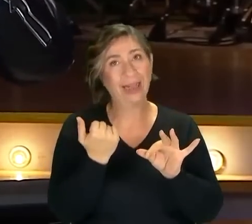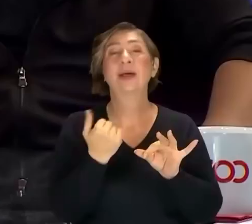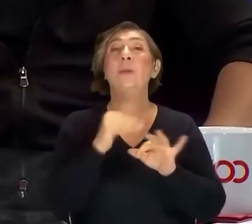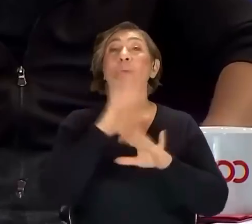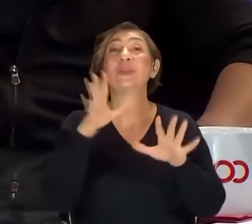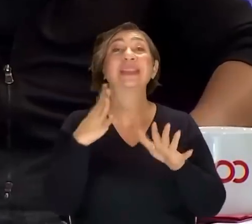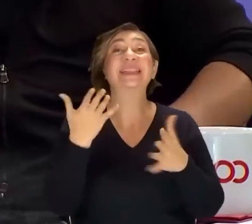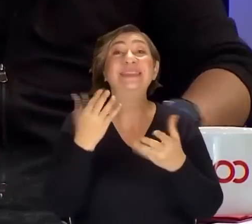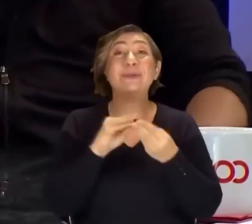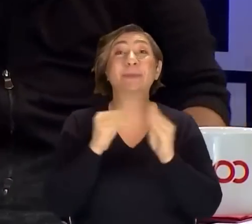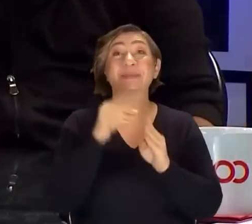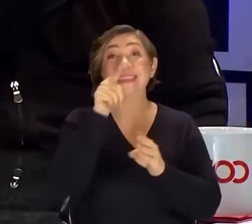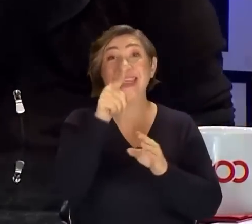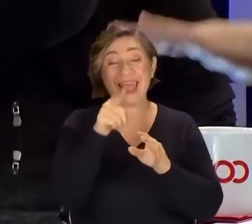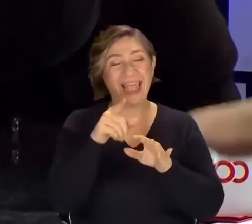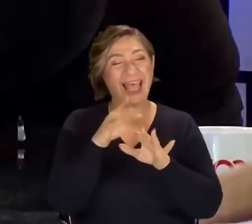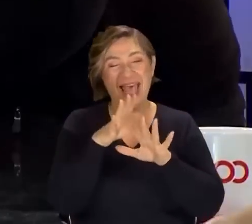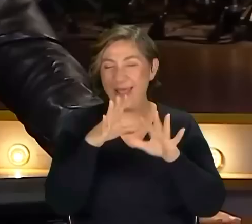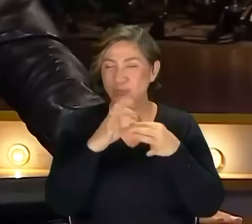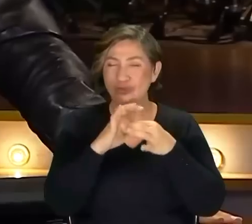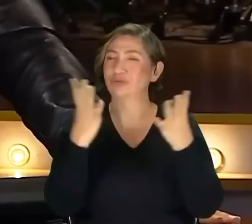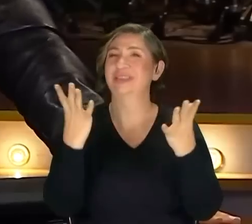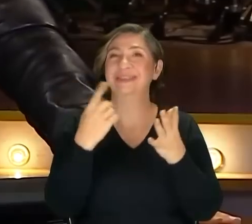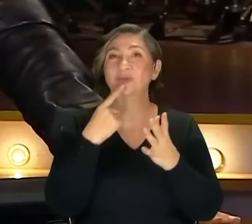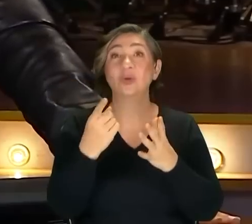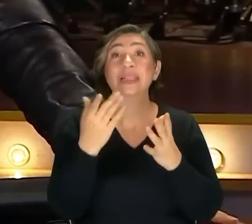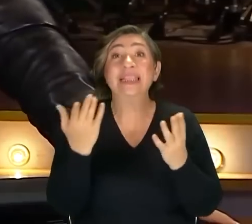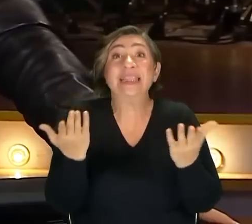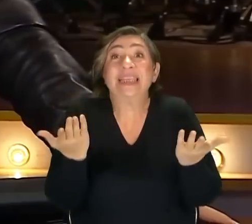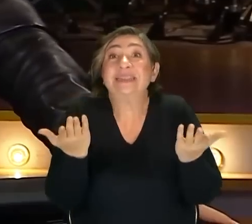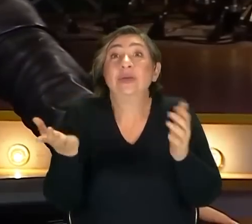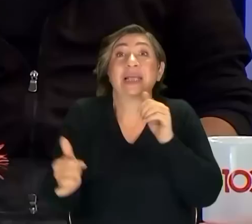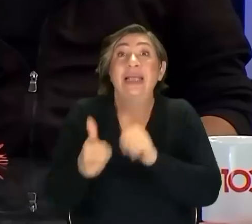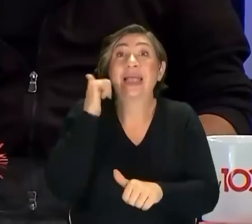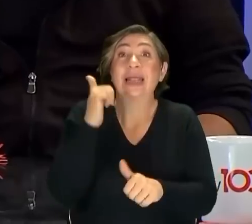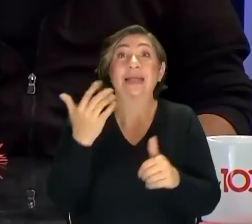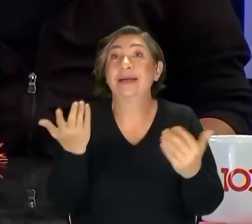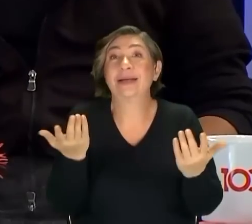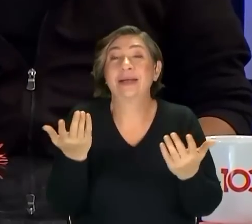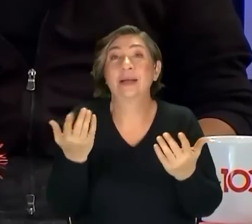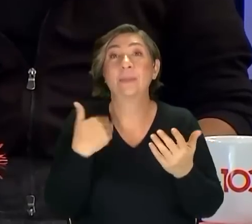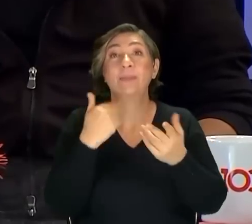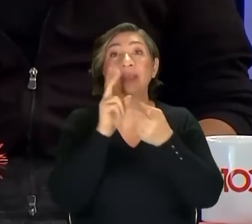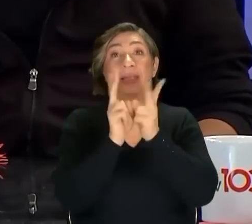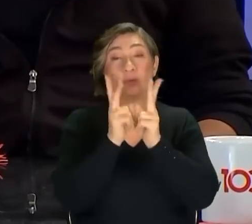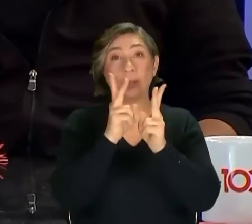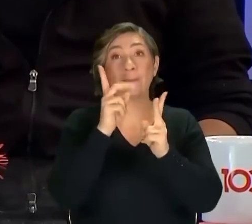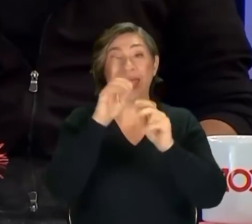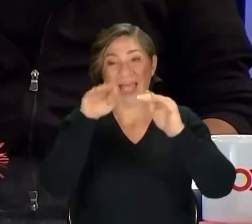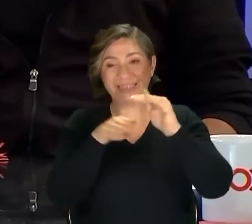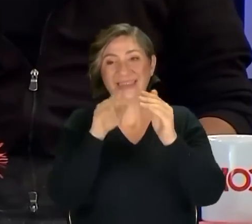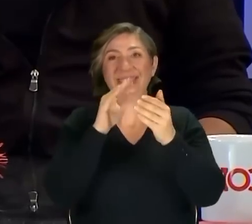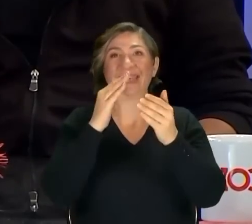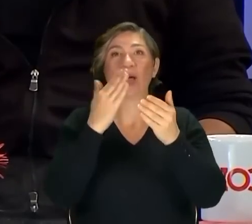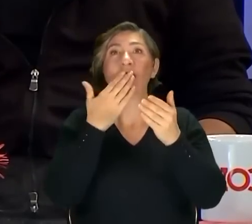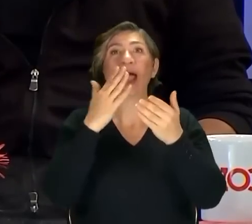Bütün dertlerinden evet, bütün hepsini çözeceğiz diyor. Diyorum nasıl sonra döneceğiz lan yani. Benim tiyatrodan bir alt sınıfımdan